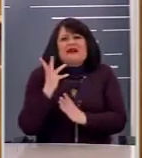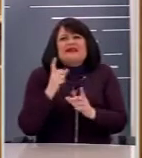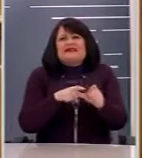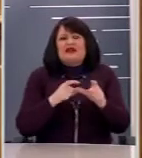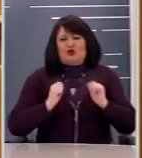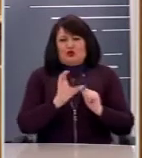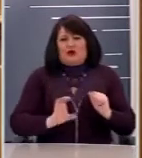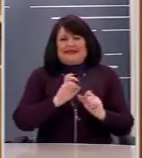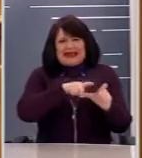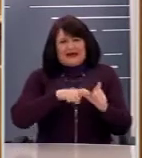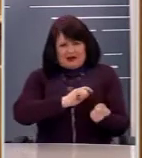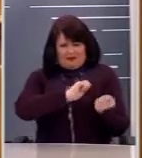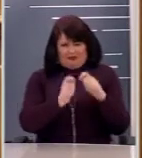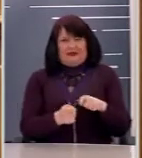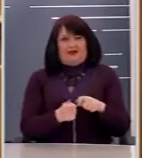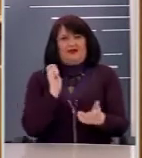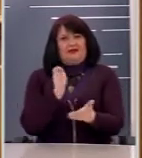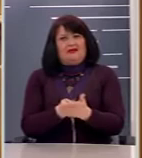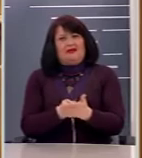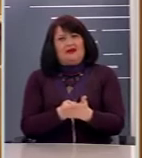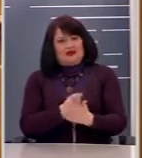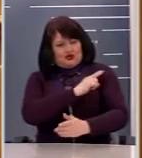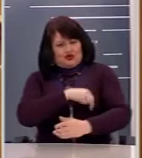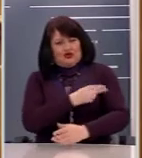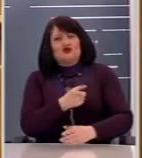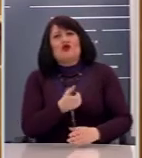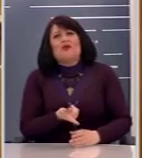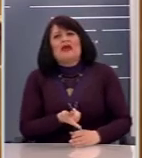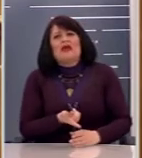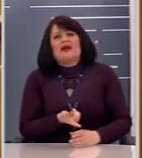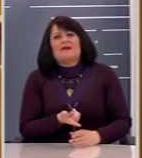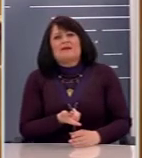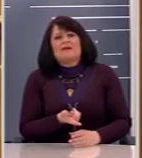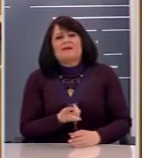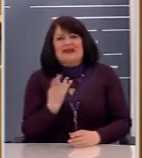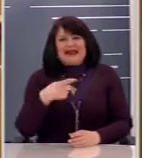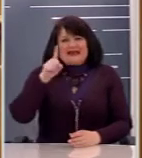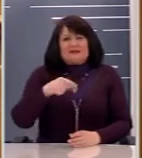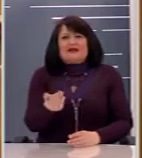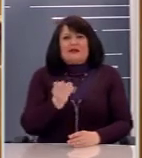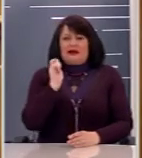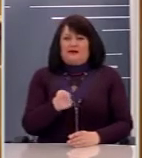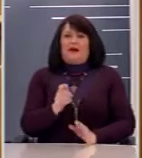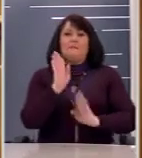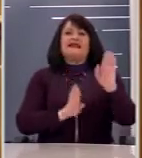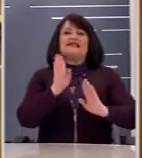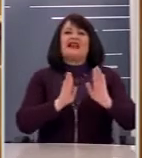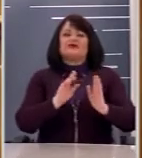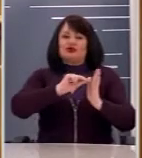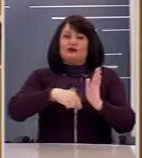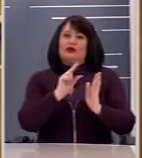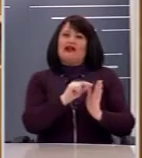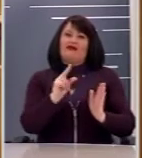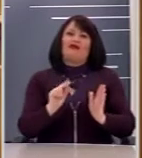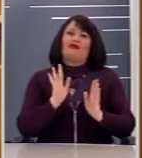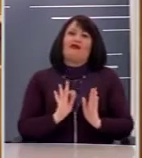τουριστικού, έγινε η εταιρεία με ημιθέα New Evolution 4 μέρες πριν τον πληστηριασμό, στον ίδιο συμβολογράφο που έγινε η ίδρυση